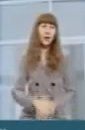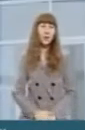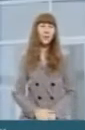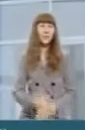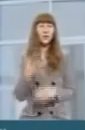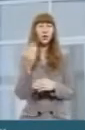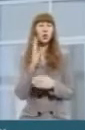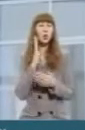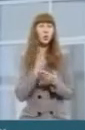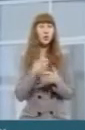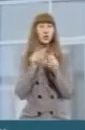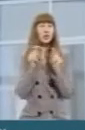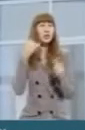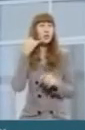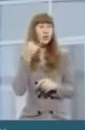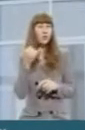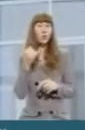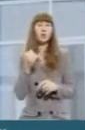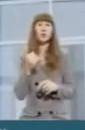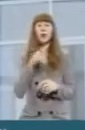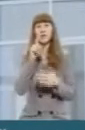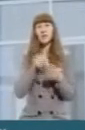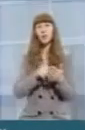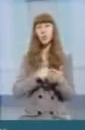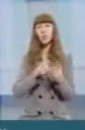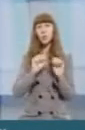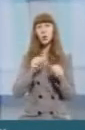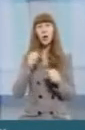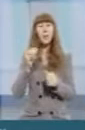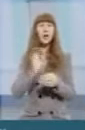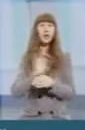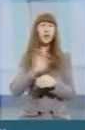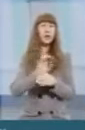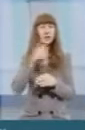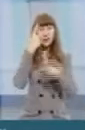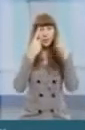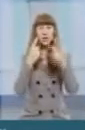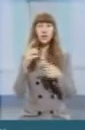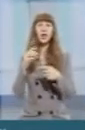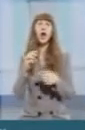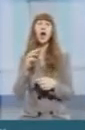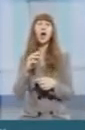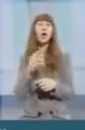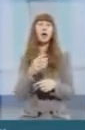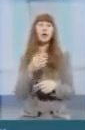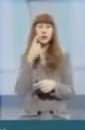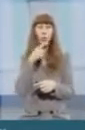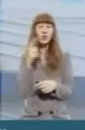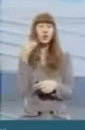провизорного стационара. Пока по всем вопросам можно писать на телефон управления здравоохранения WhatsApp. Его номер